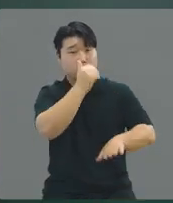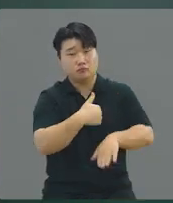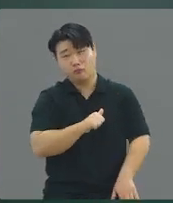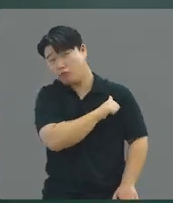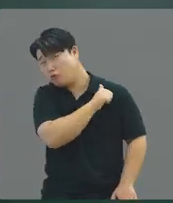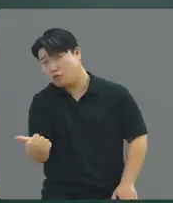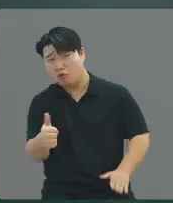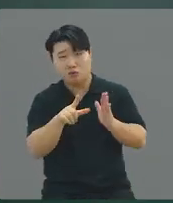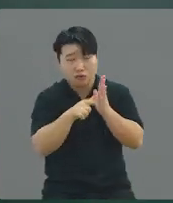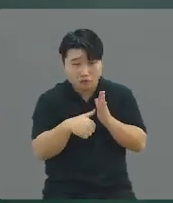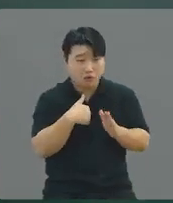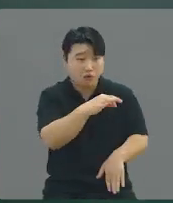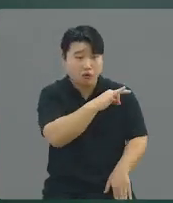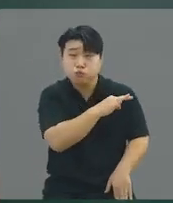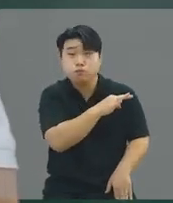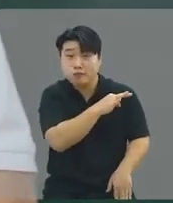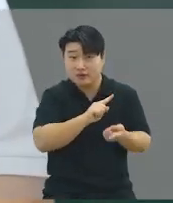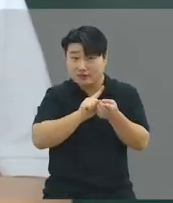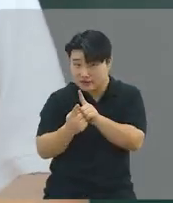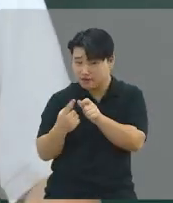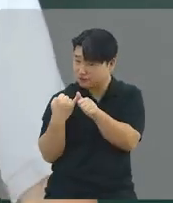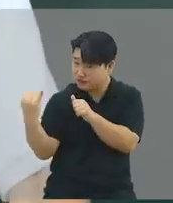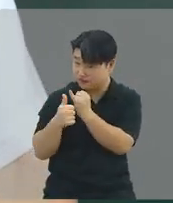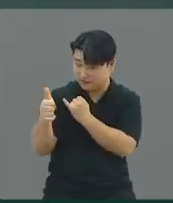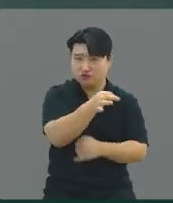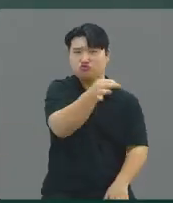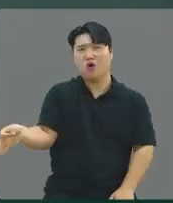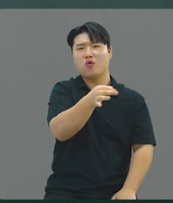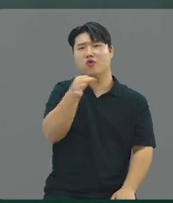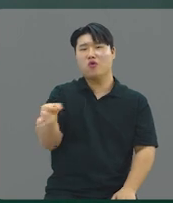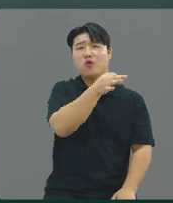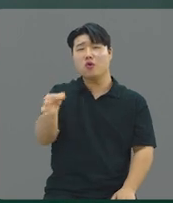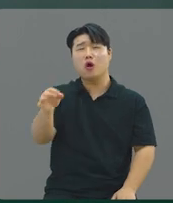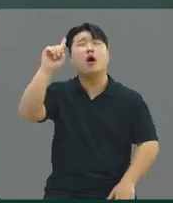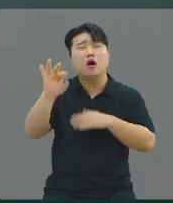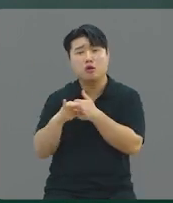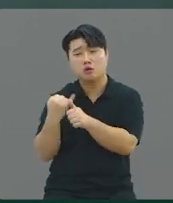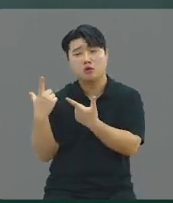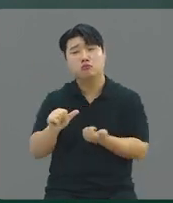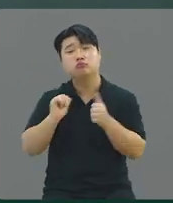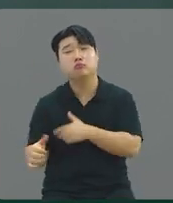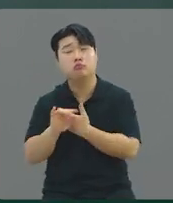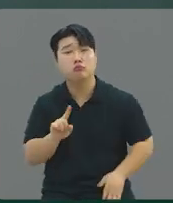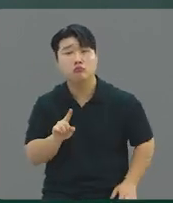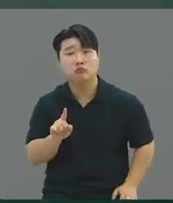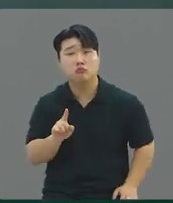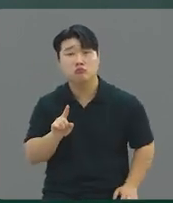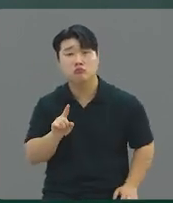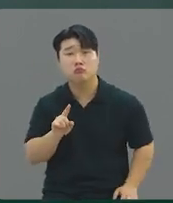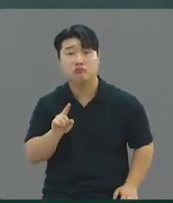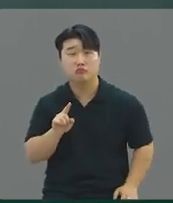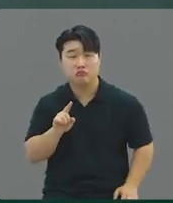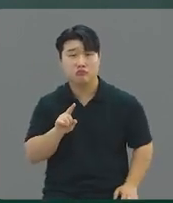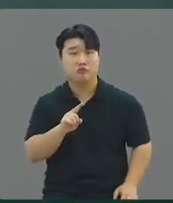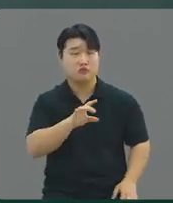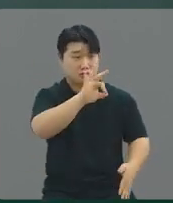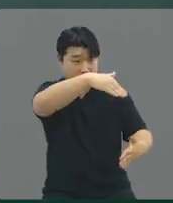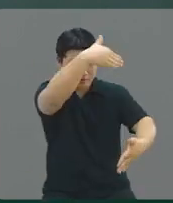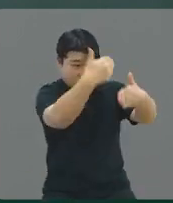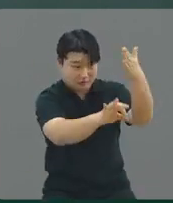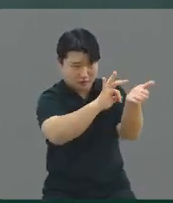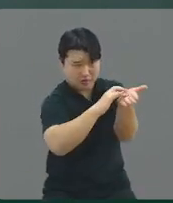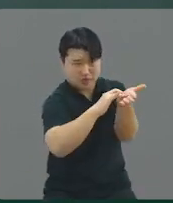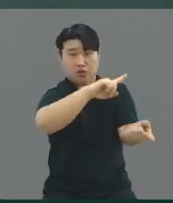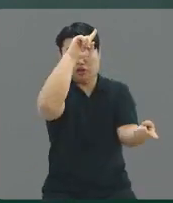사망 후에도 배우자가 연금을 받게 되고요. 만약에 부부가 둘 다 사망을 하면